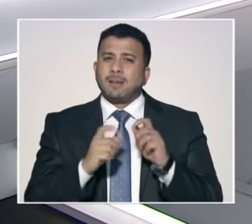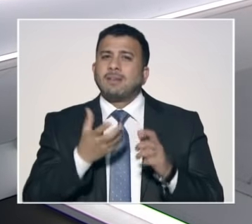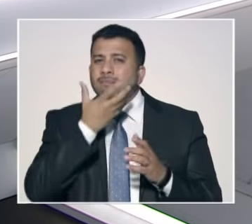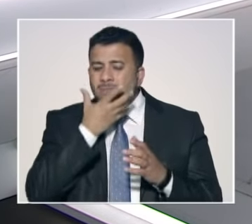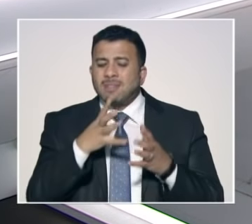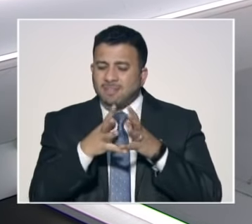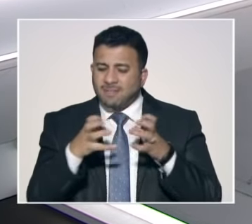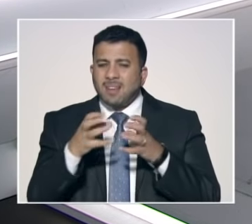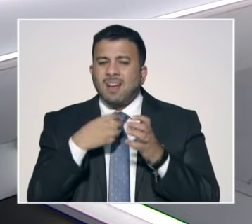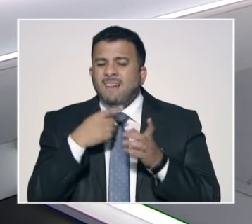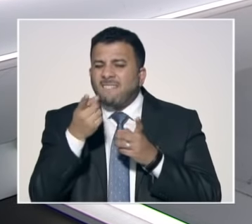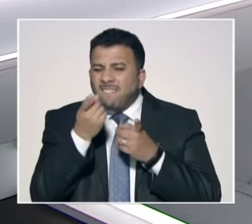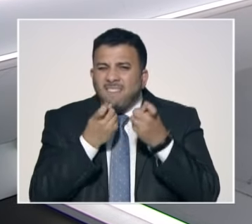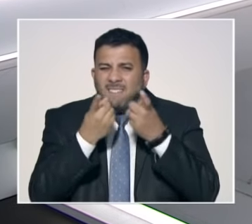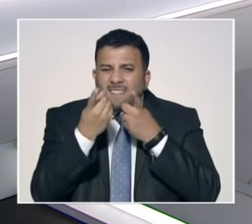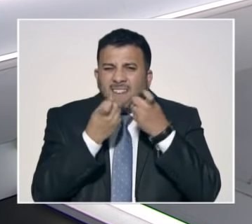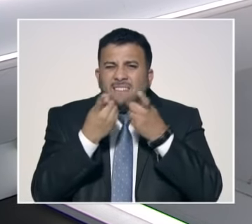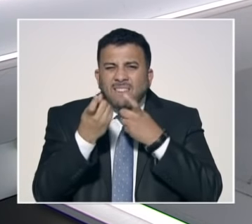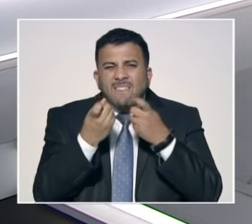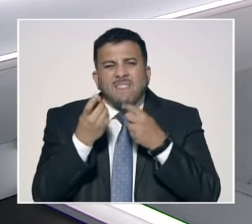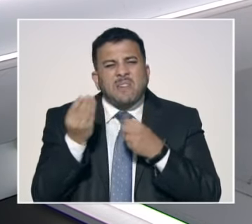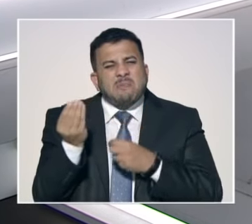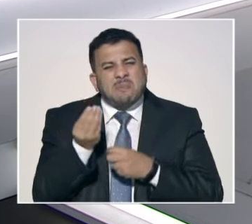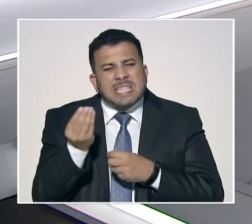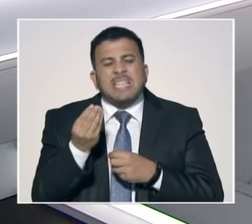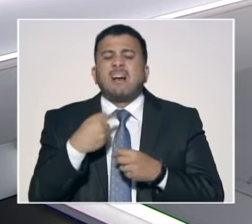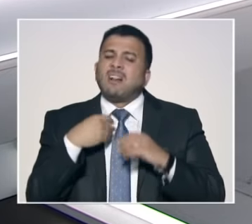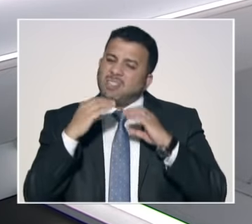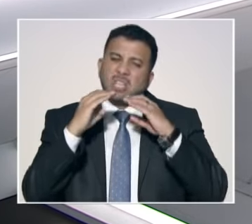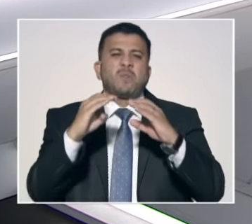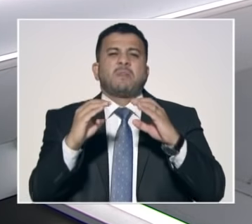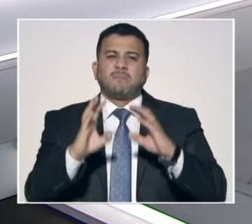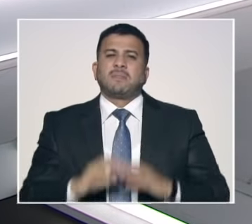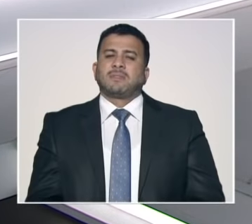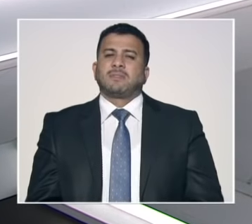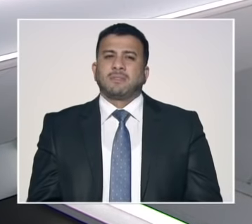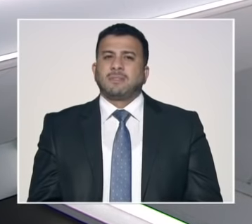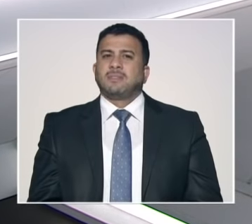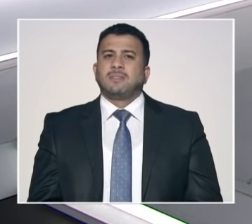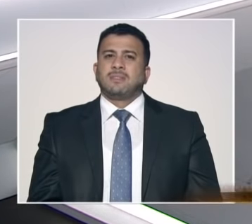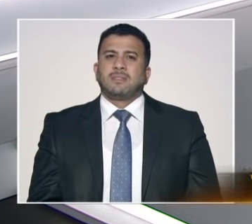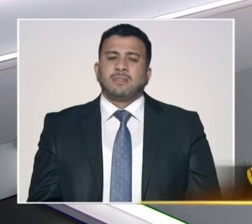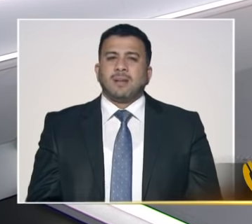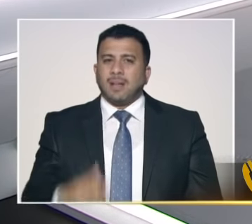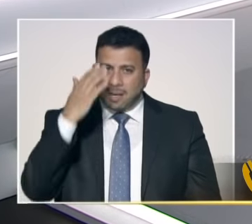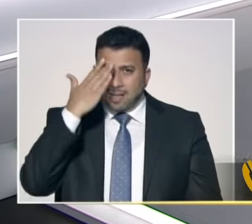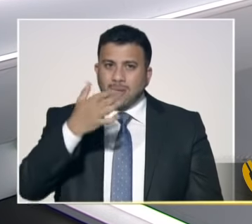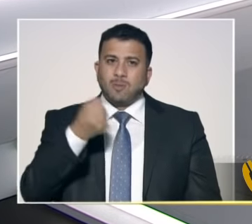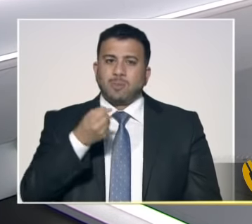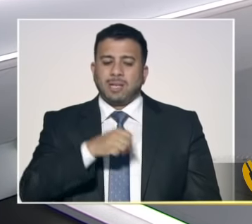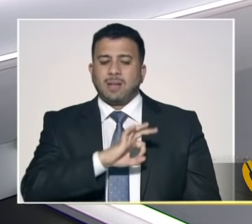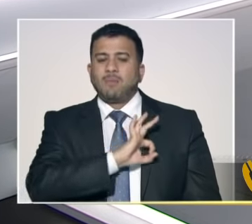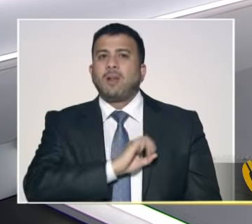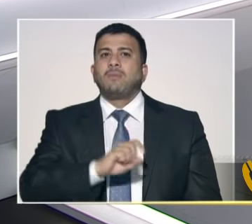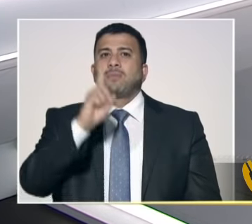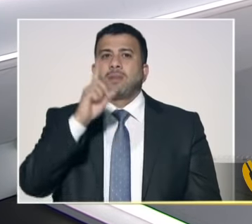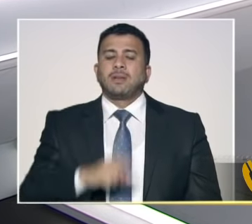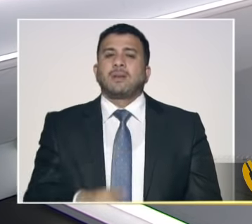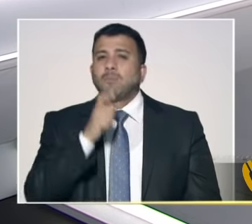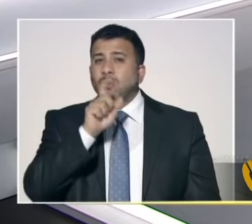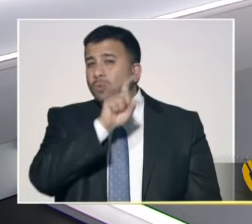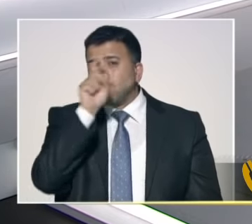تفسيره. تفضل. تفضل يا حنان. ألو، السلام عليكم يا شيخ. وعليكم السلام ورحمة الله. عندي